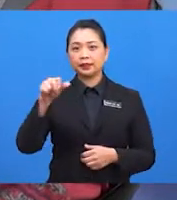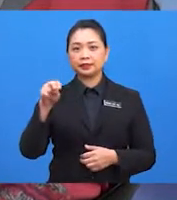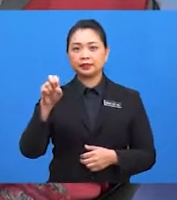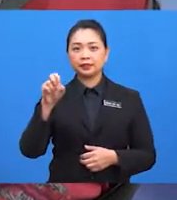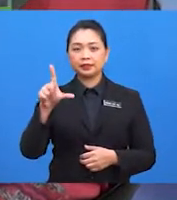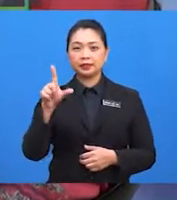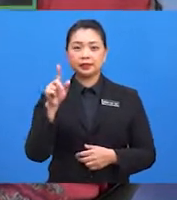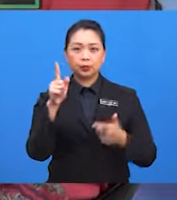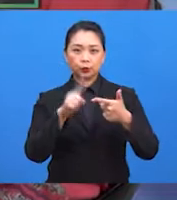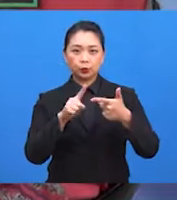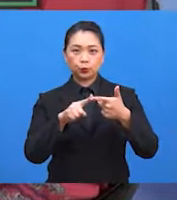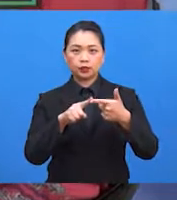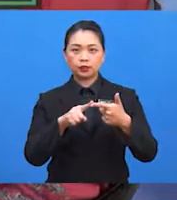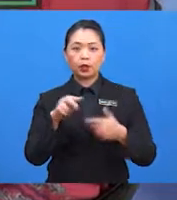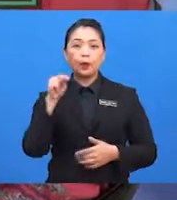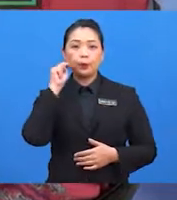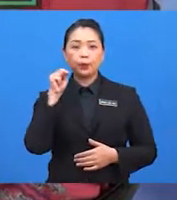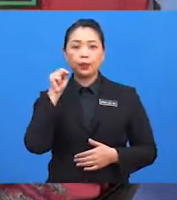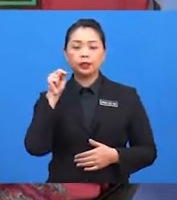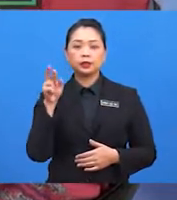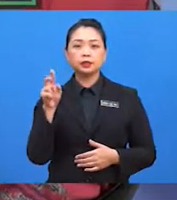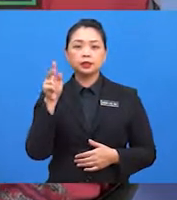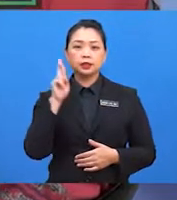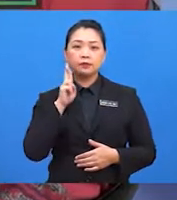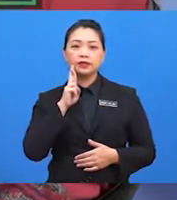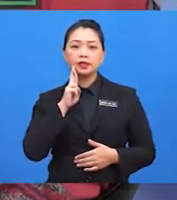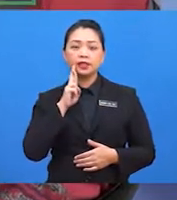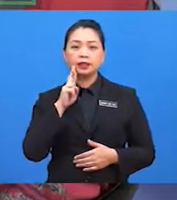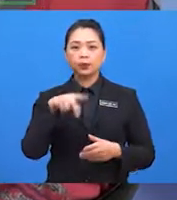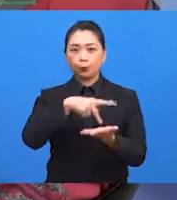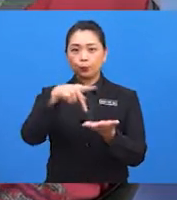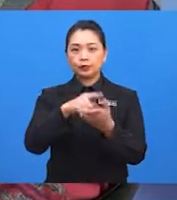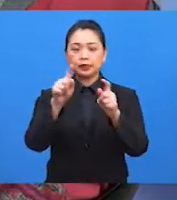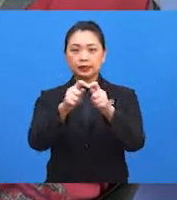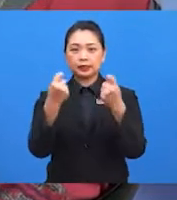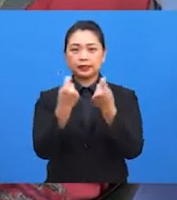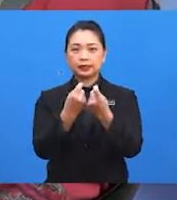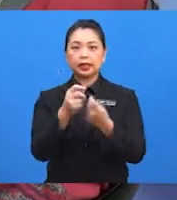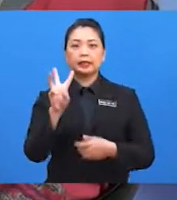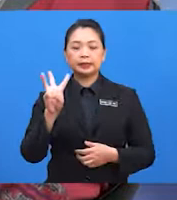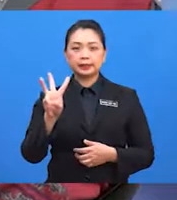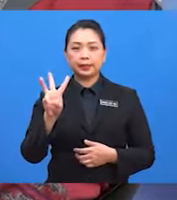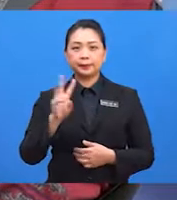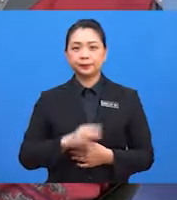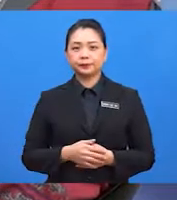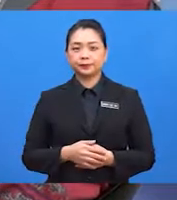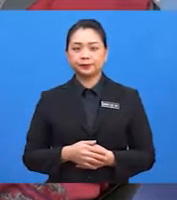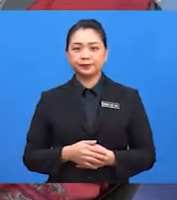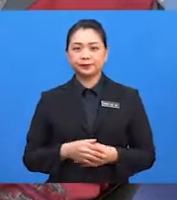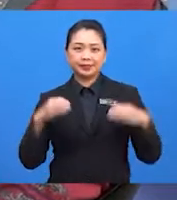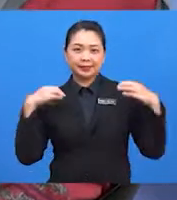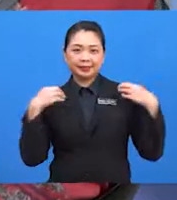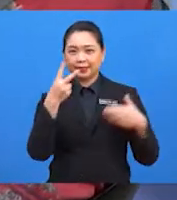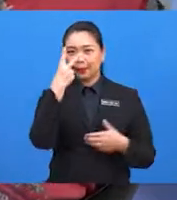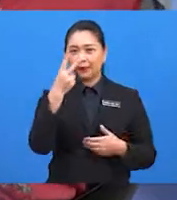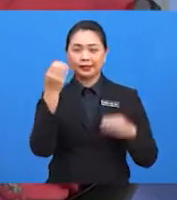Kurung, Puan Nur Rafidah Bintilani dari Pusat Tingkatan 6 SMK Teluk Datuk Banting. Ceria nampaknya